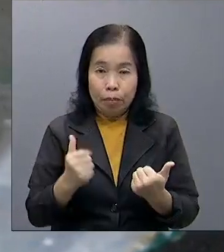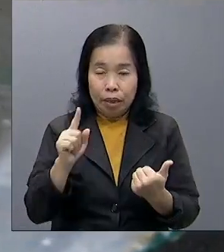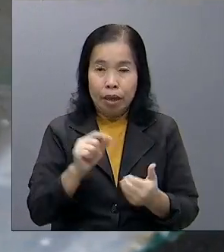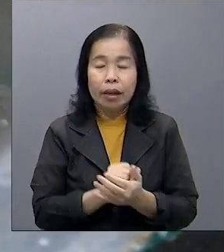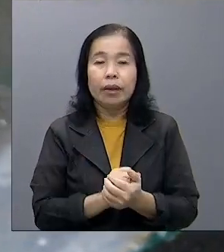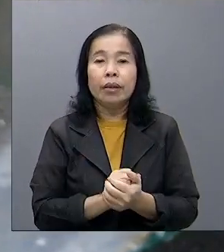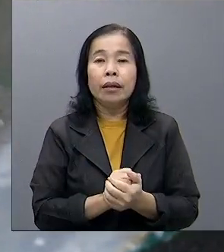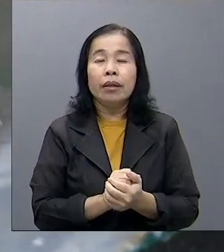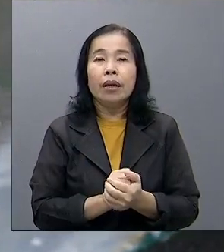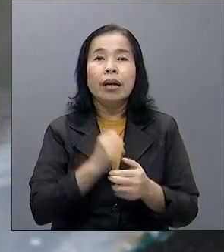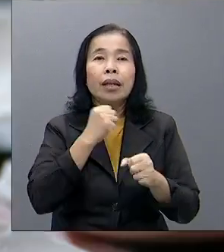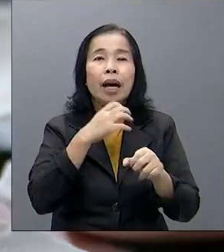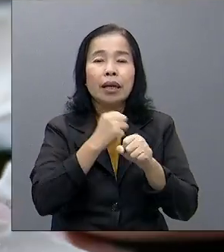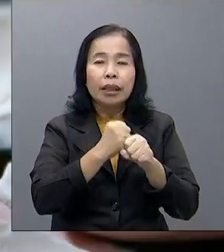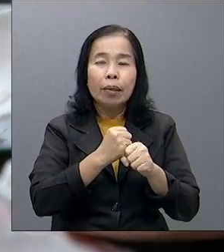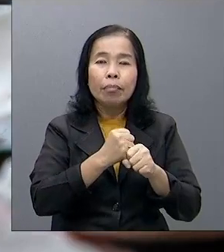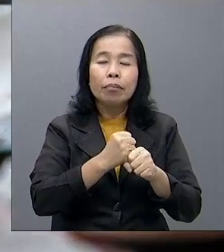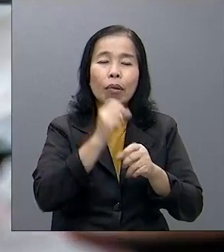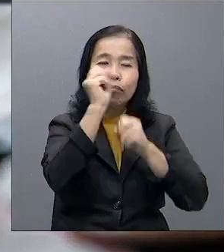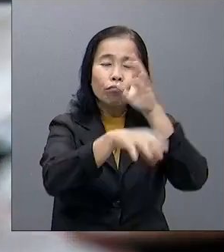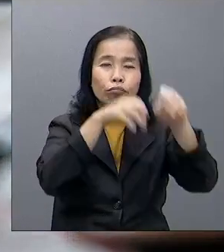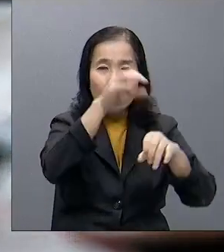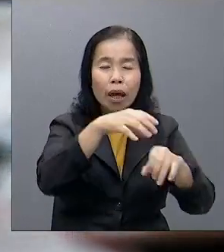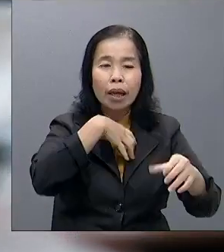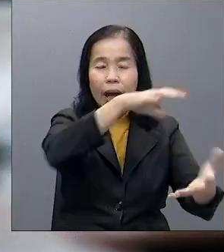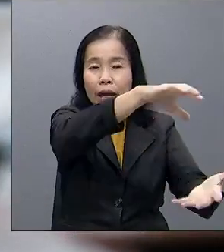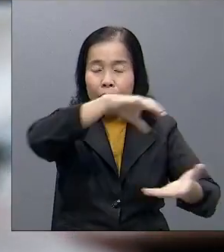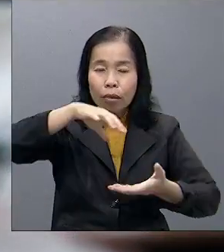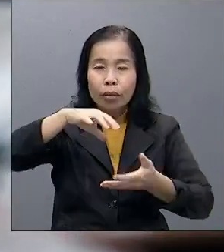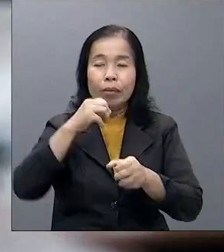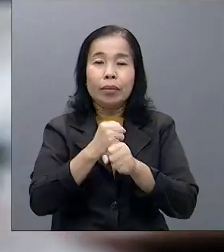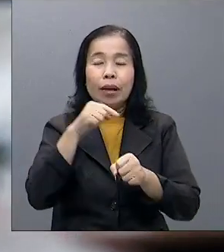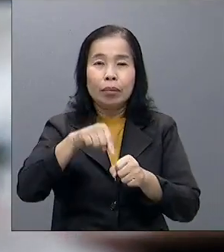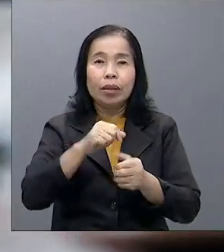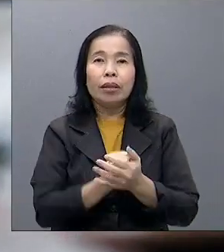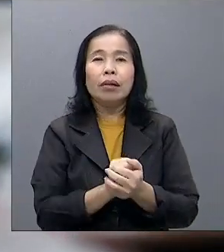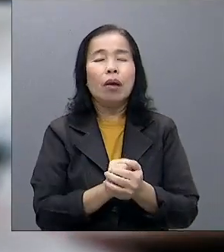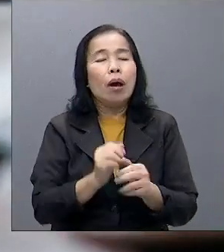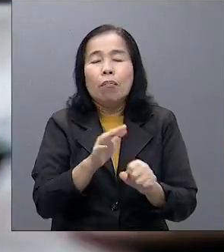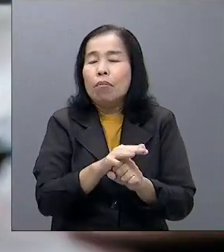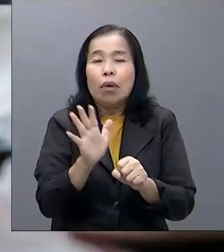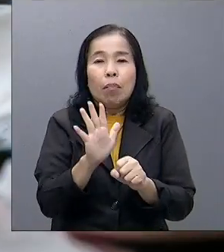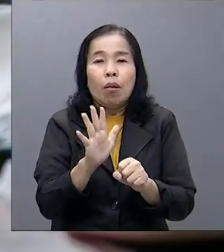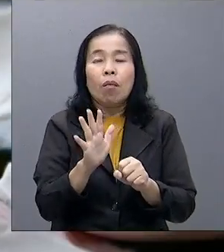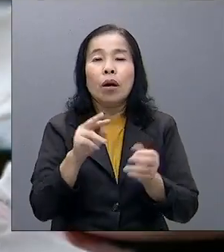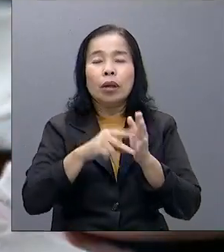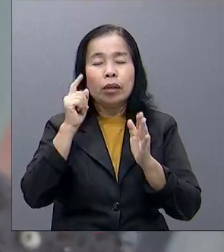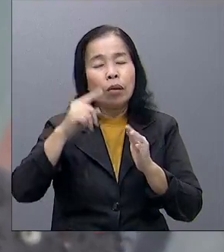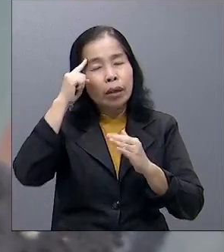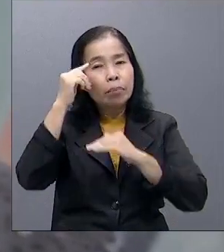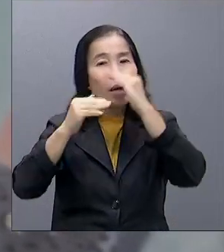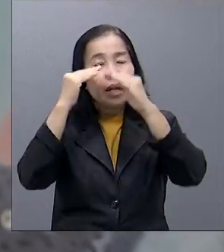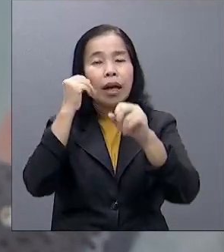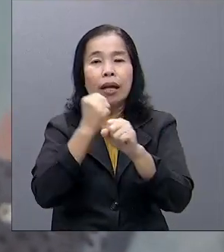ต้องการที่จะระบายขยะออกจากพื้นที่แปรรูปเนี่ยมันไม่แคปซิตี้มันไม่เพียงพอแล้วเราต้องพัฒนาวิธีการผลิ